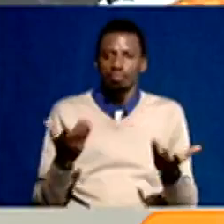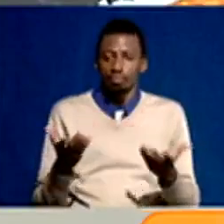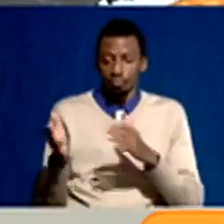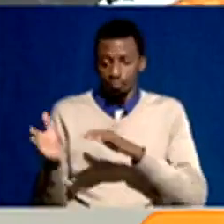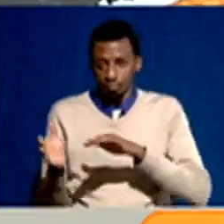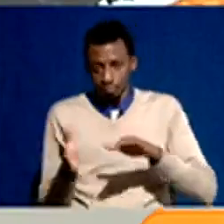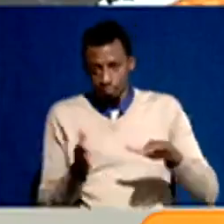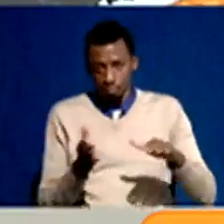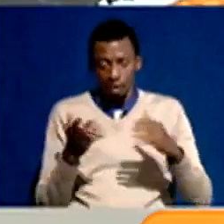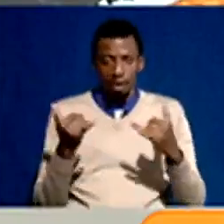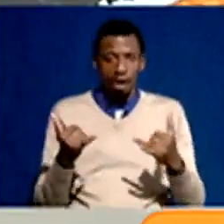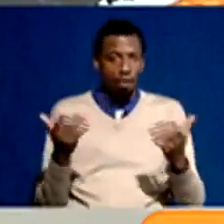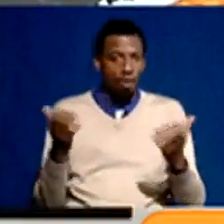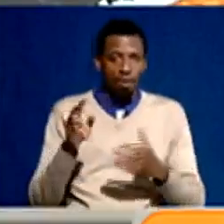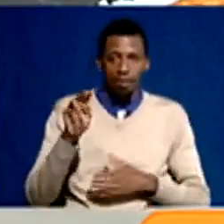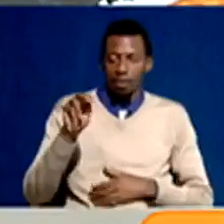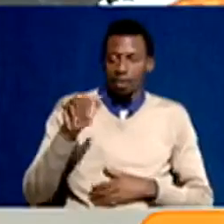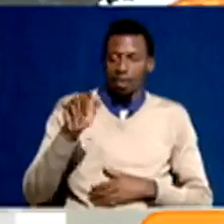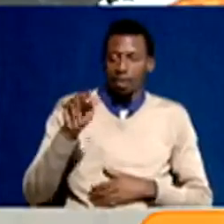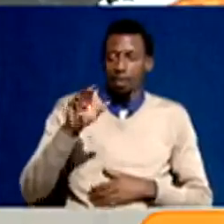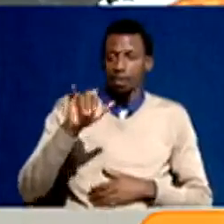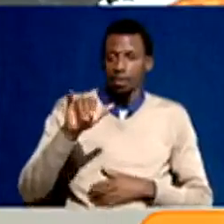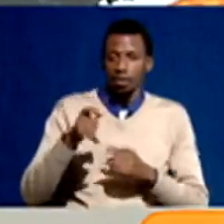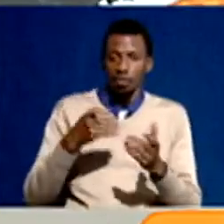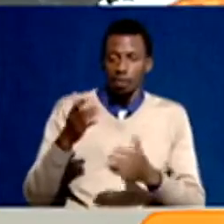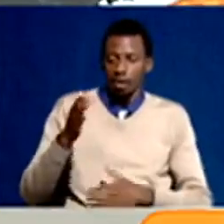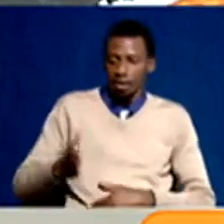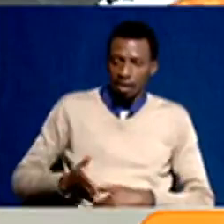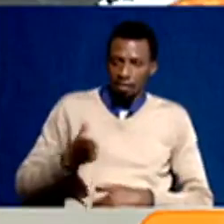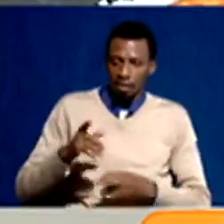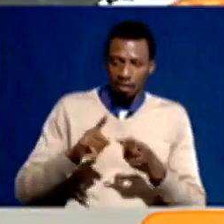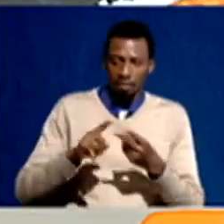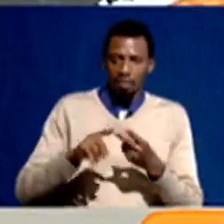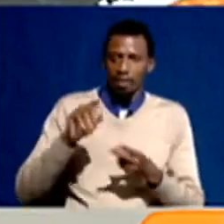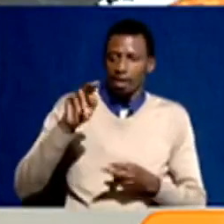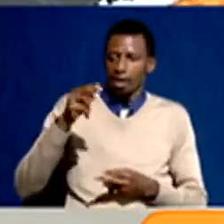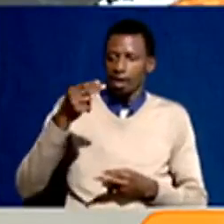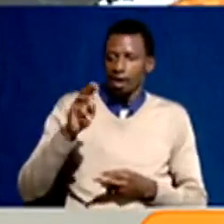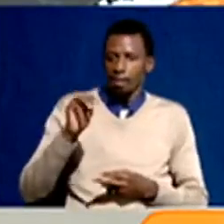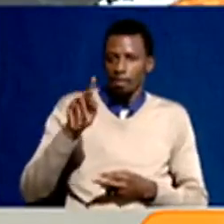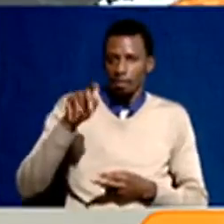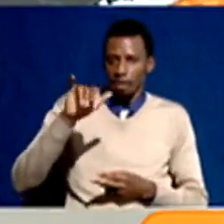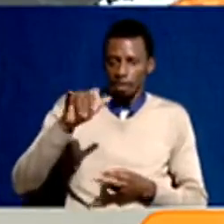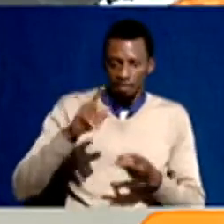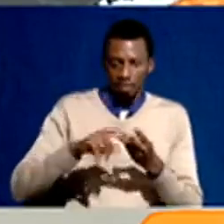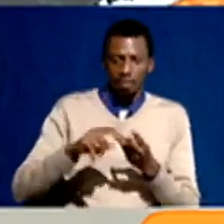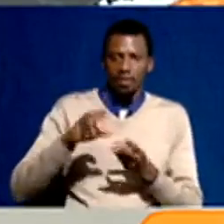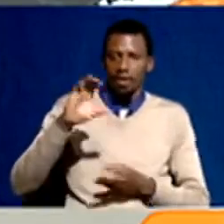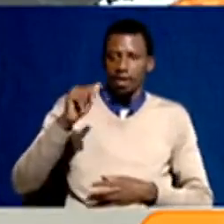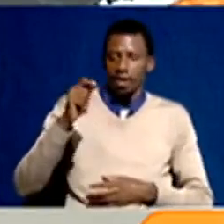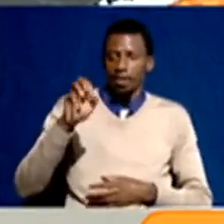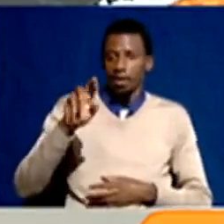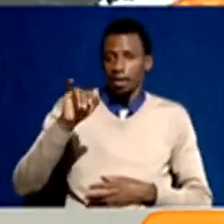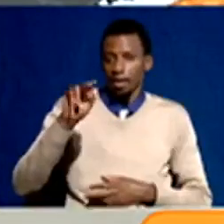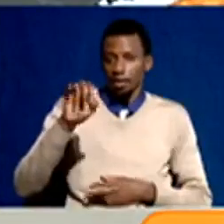Tuelekee kwingine ambapo Nancy Letting kutoka Naivasha, Humphrey Machua kutoka Mombasa na Catherine Muthoni kutoka Kirinyaga